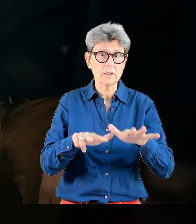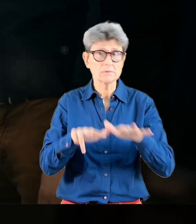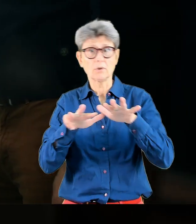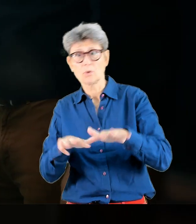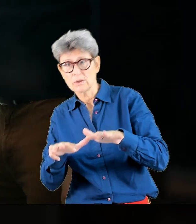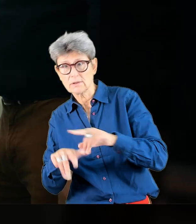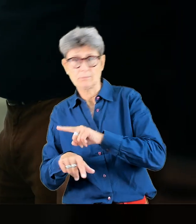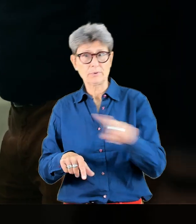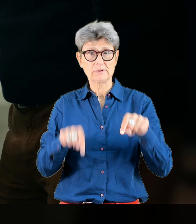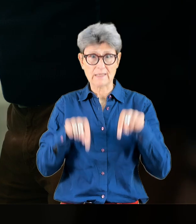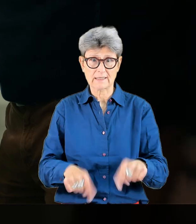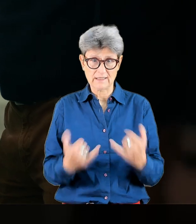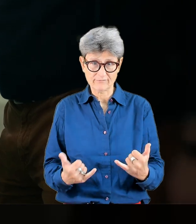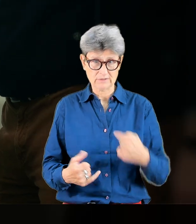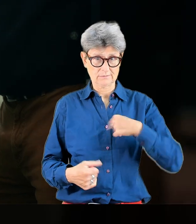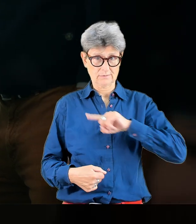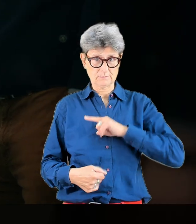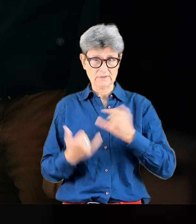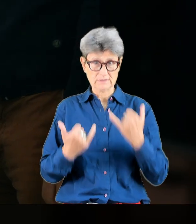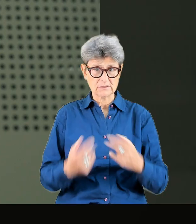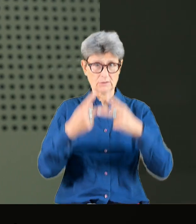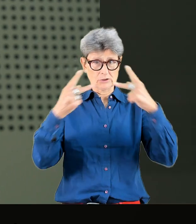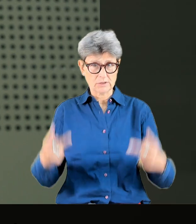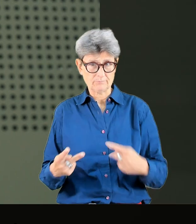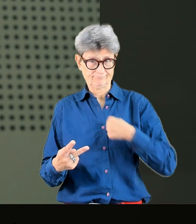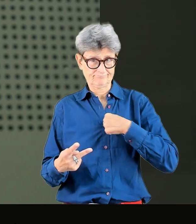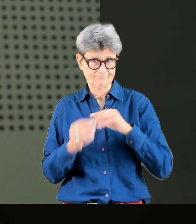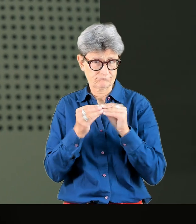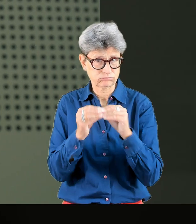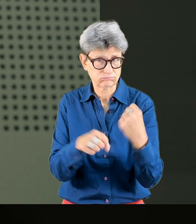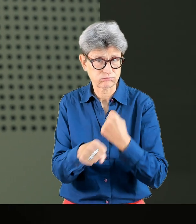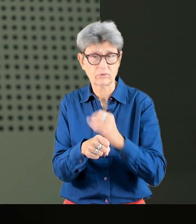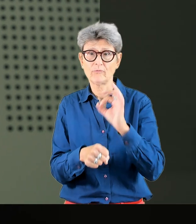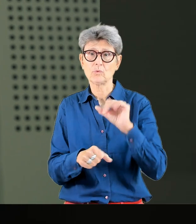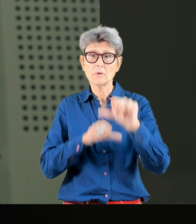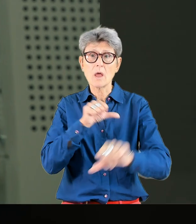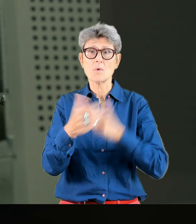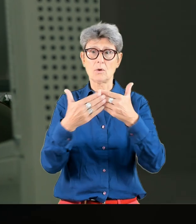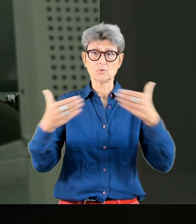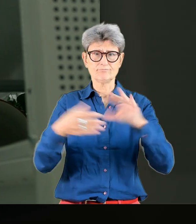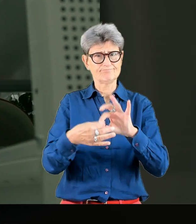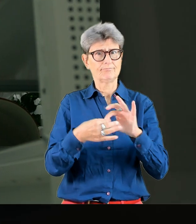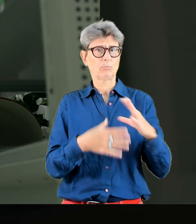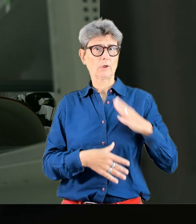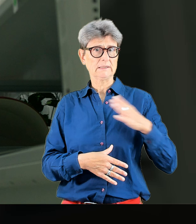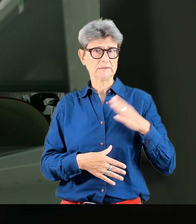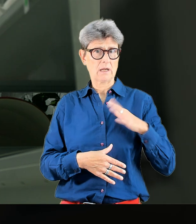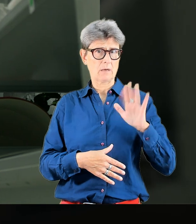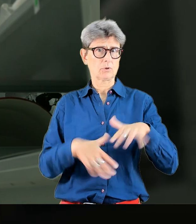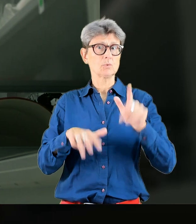Sammlung von ungefähr 1918, 1919 bis in die Gegenwart und ich konzipiere die Dauerausstellung im Rahmen der Modernisierung